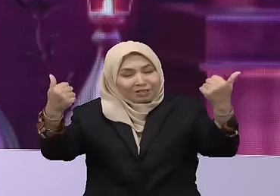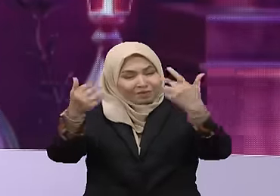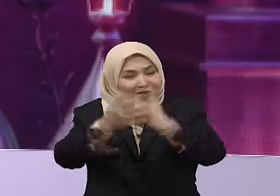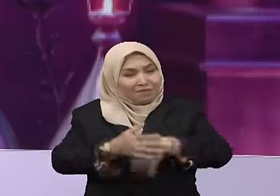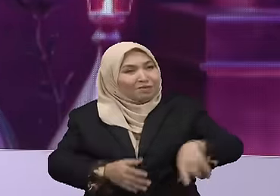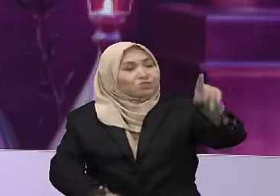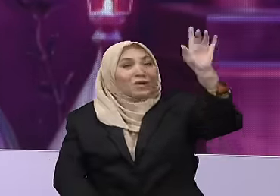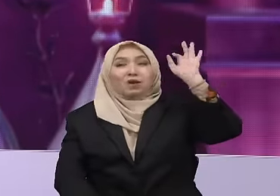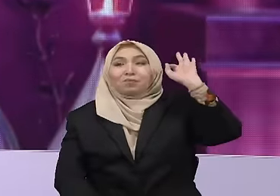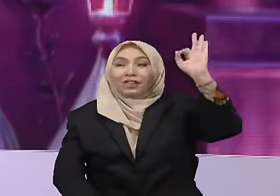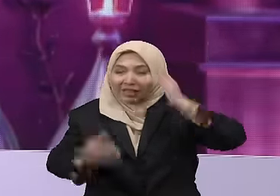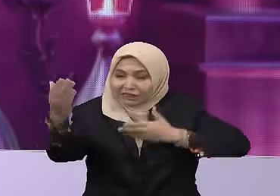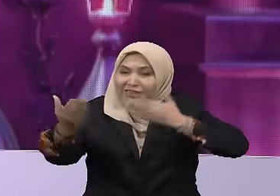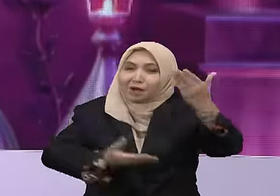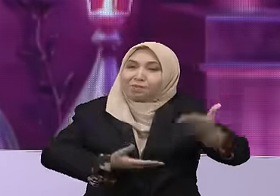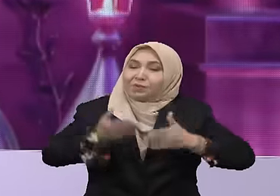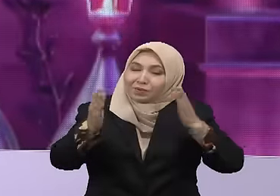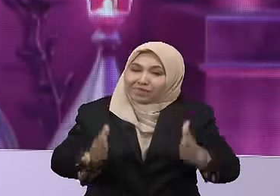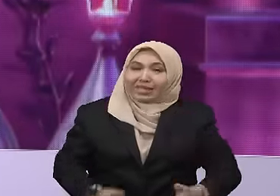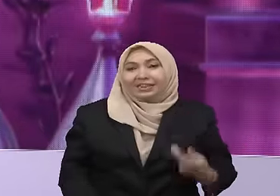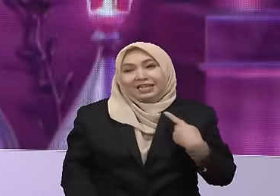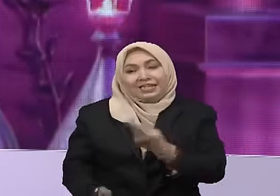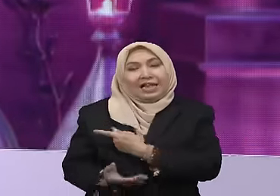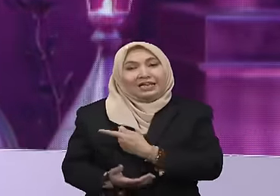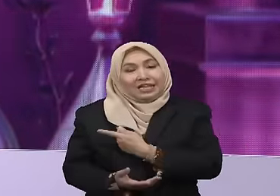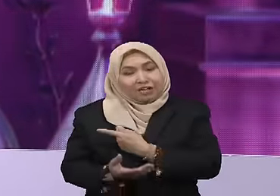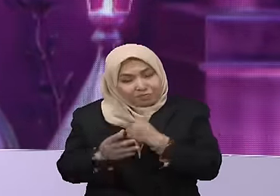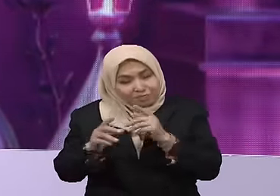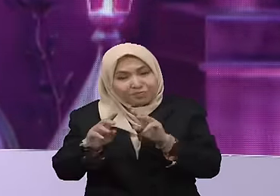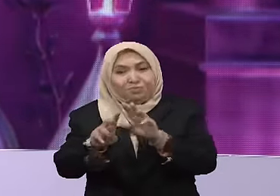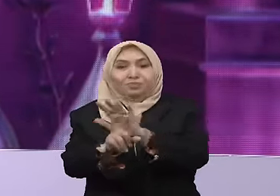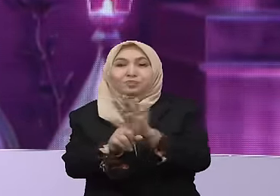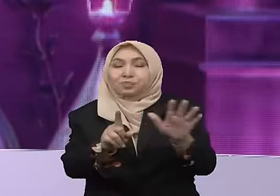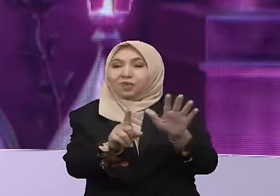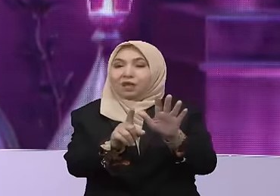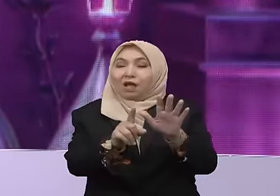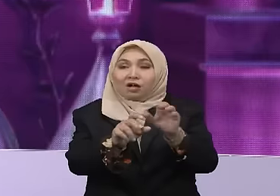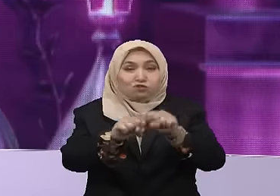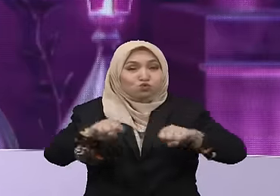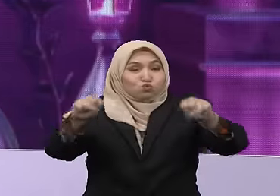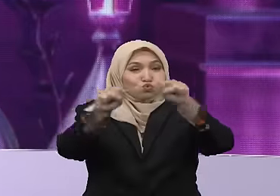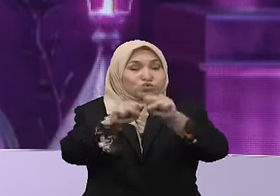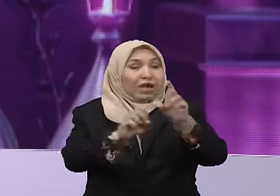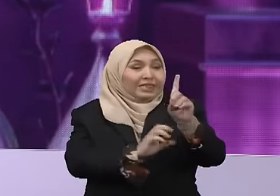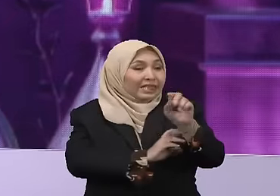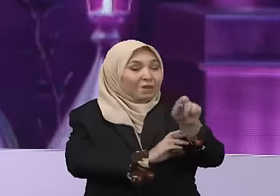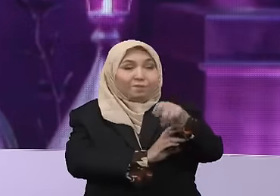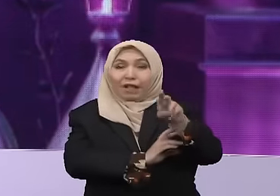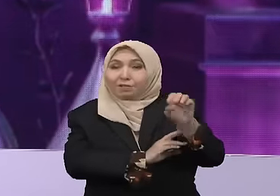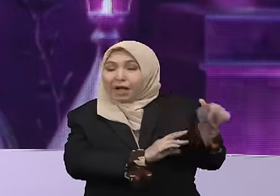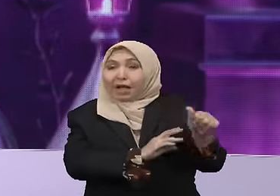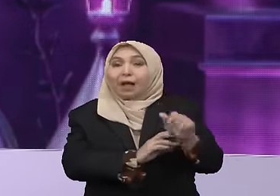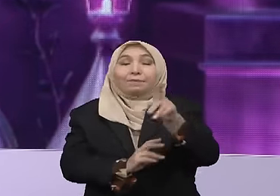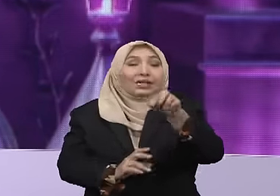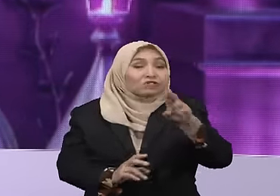subhanallah tetamu-tamu kita dari Korea, Jemaah Surau di Palma, Presiden 11